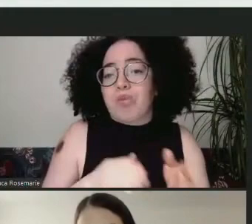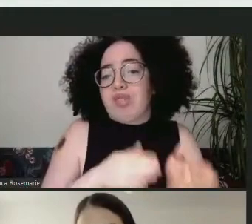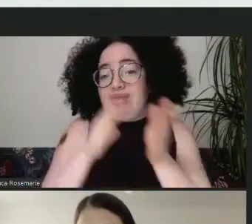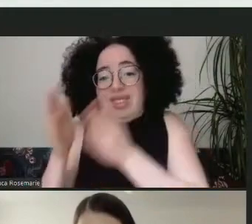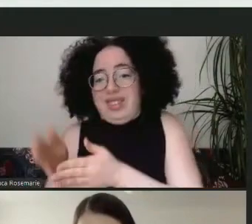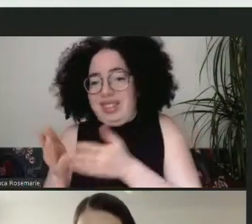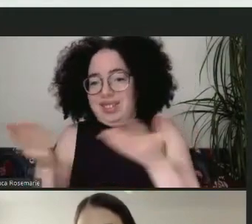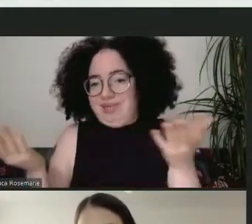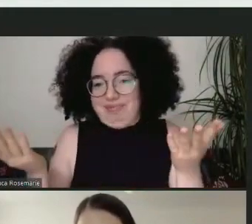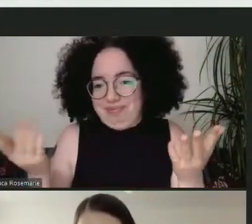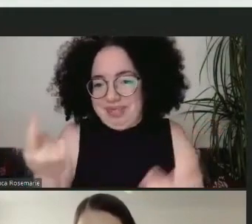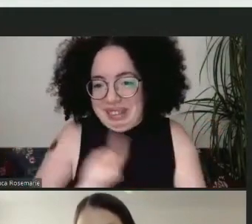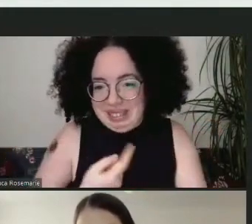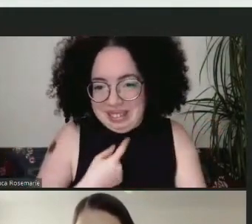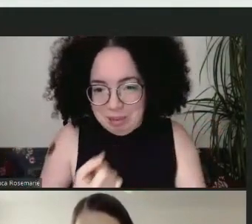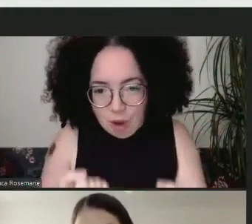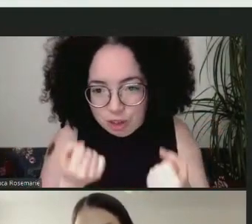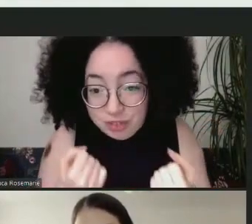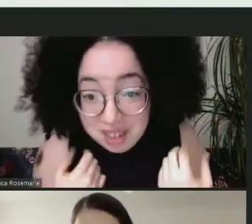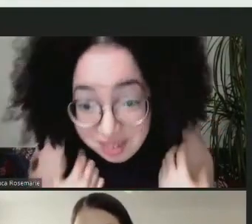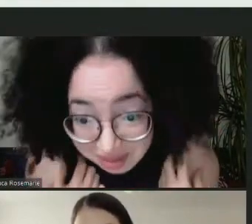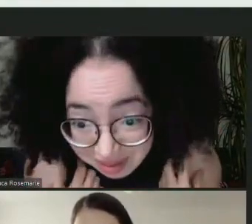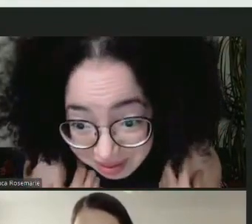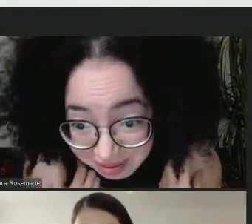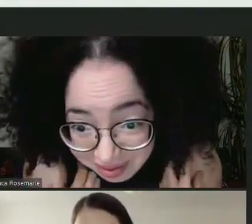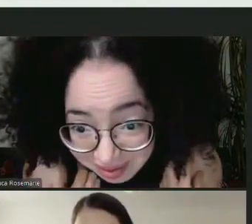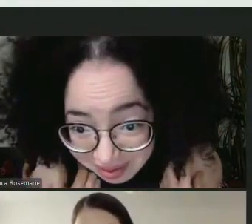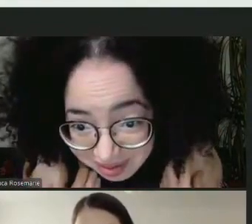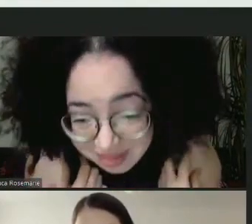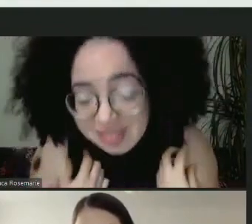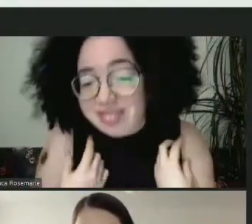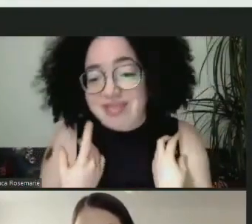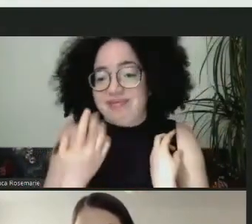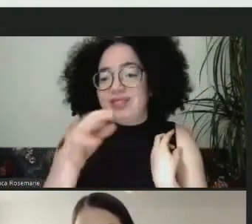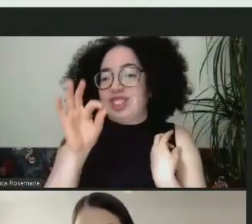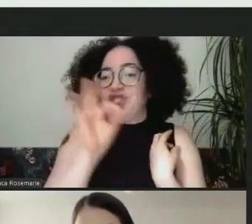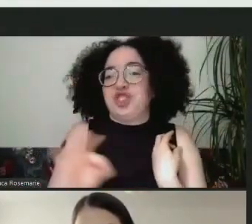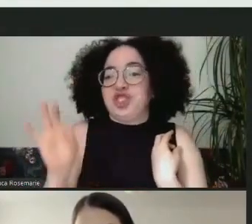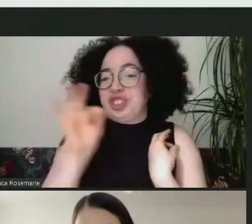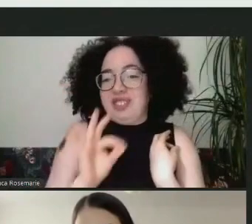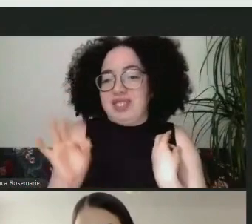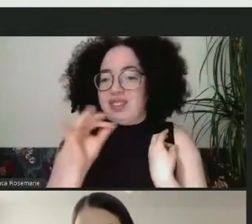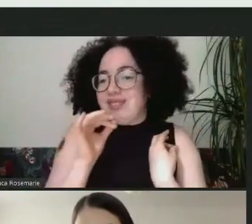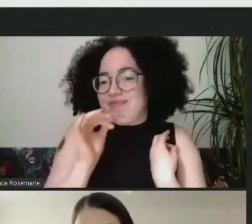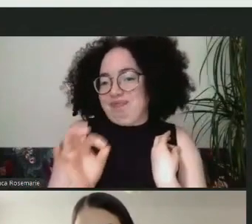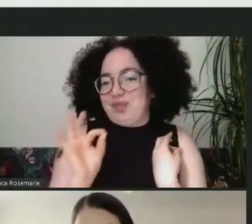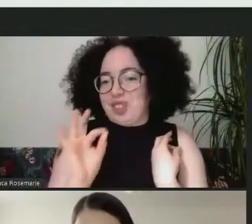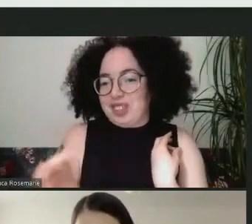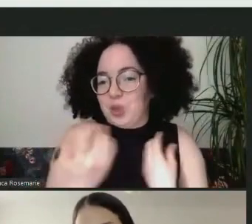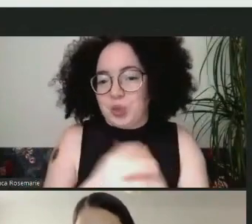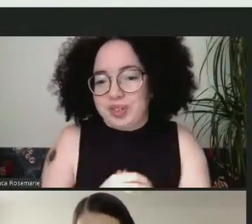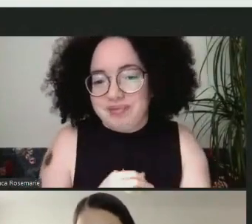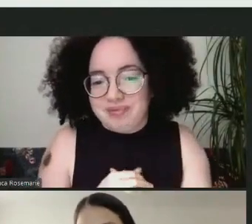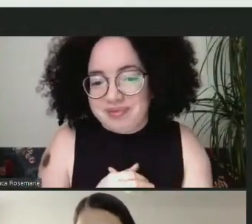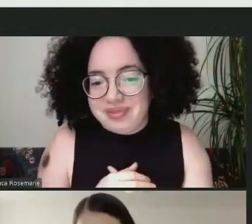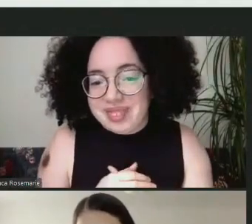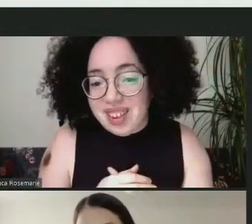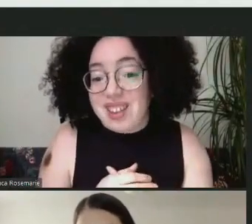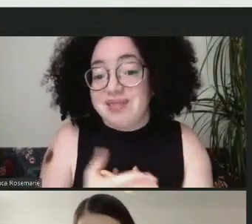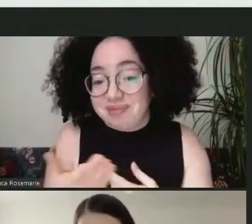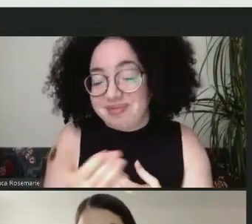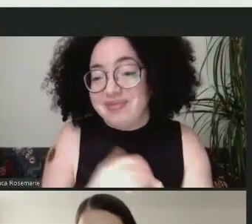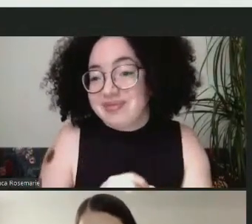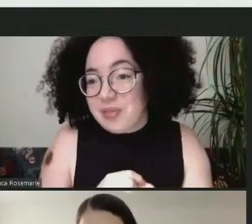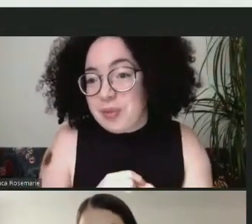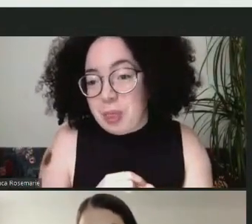kann. Das ist eben auf der einen Seite, das ist schwierig, da muss man wirklich ganz genau schauen. Ja? Und das ist auch so verschnörzelt, also das